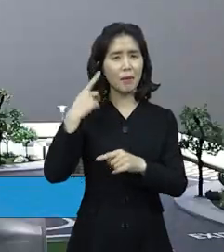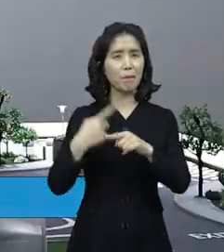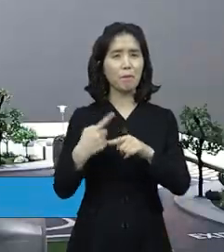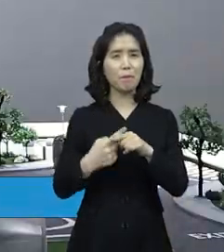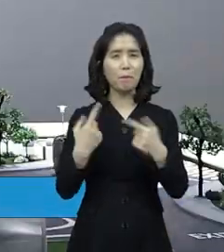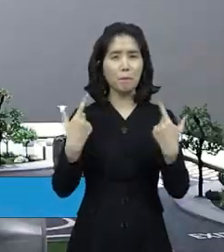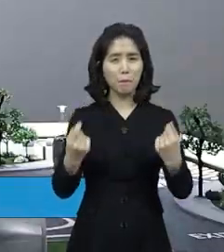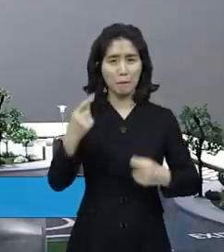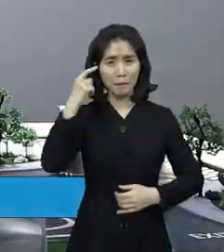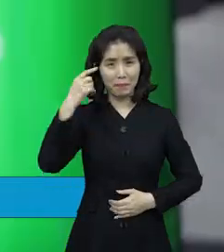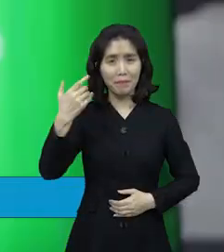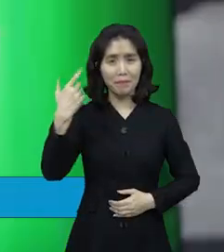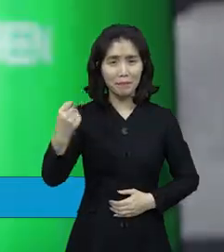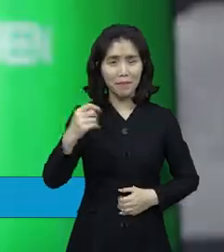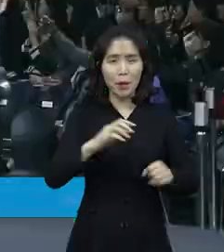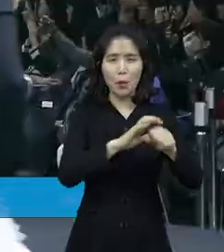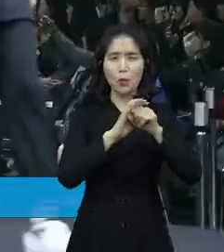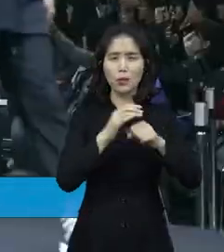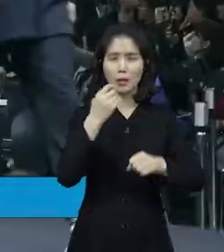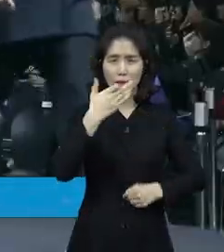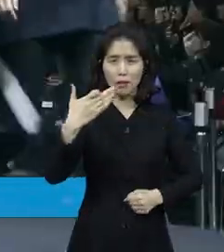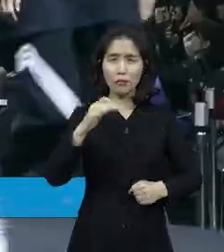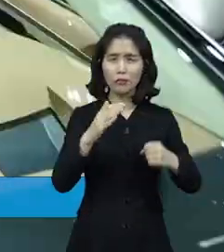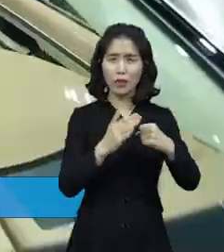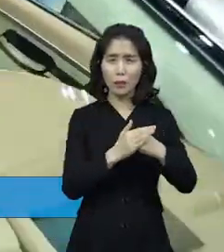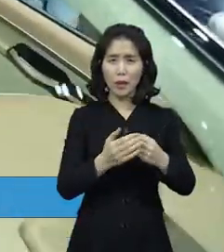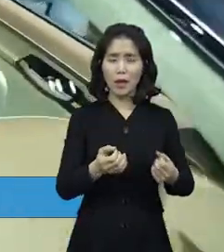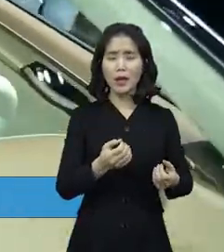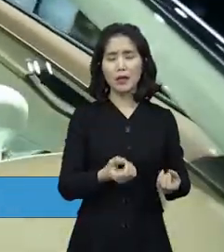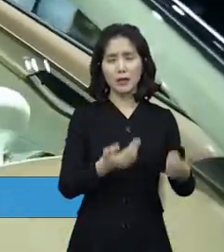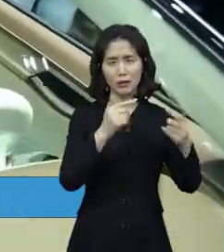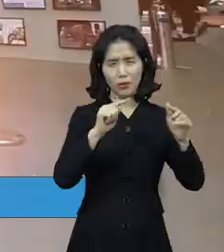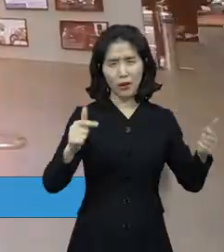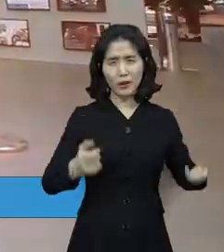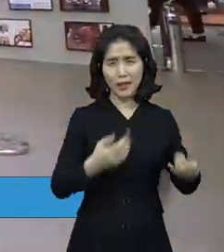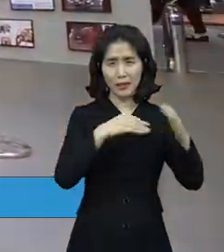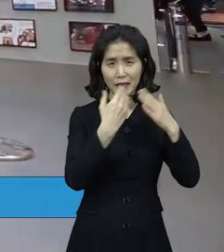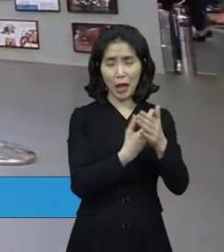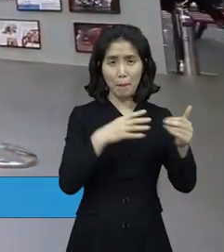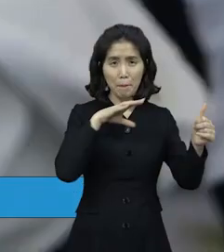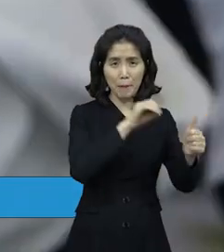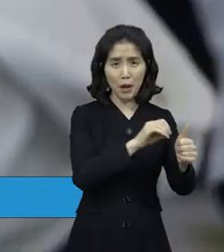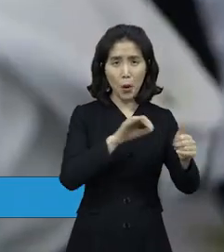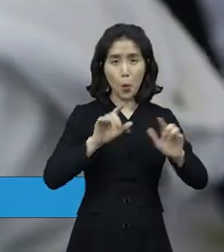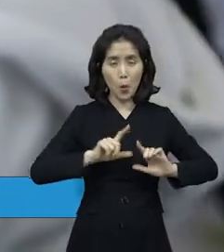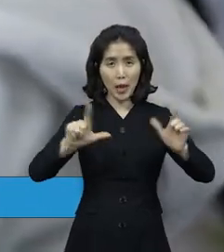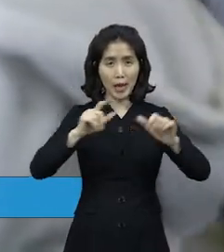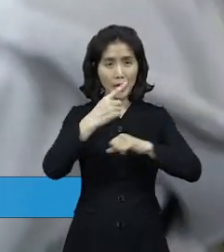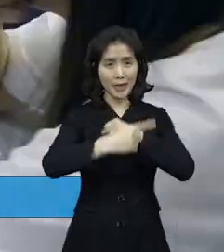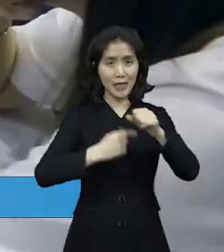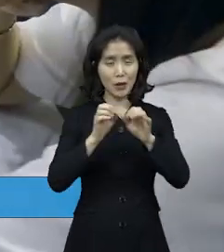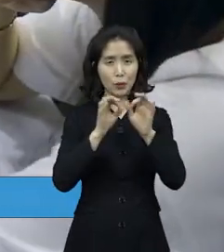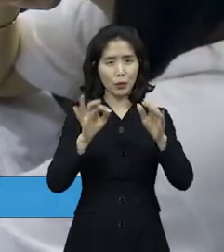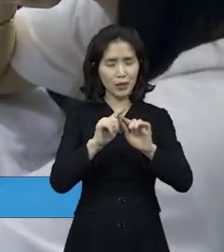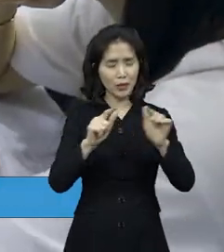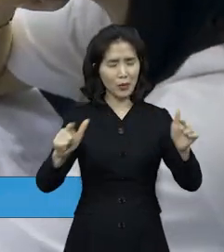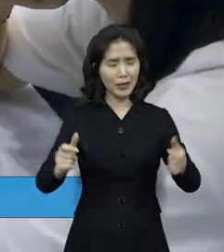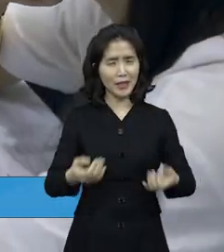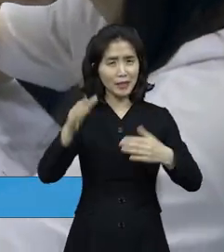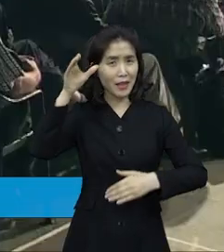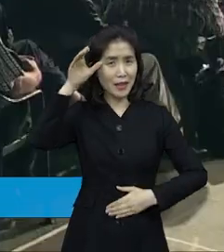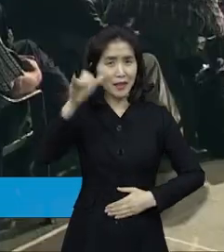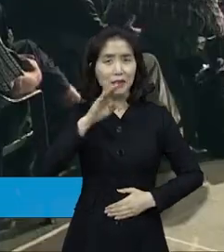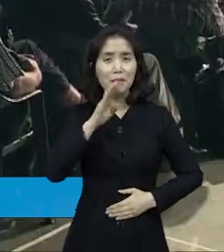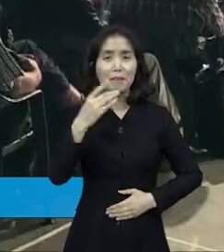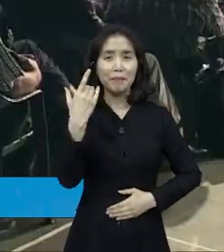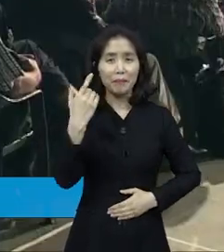고양시, 고양시 하면 마이스 산업을 떠올렸는데요. 코로나19로 잠시 멈췄던 지난해와는 달리